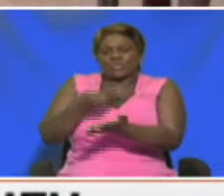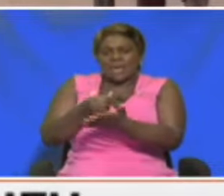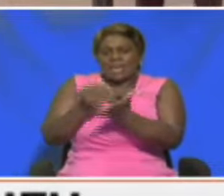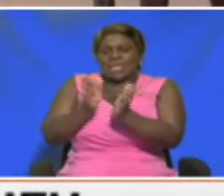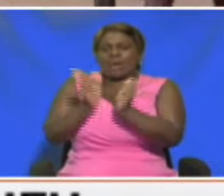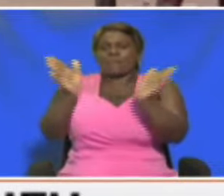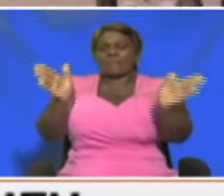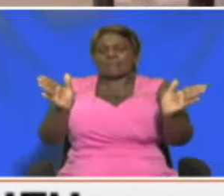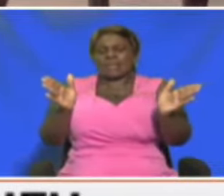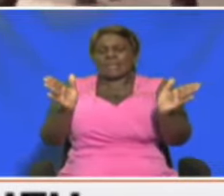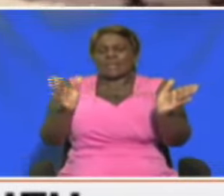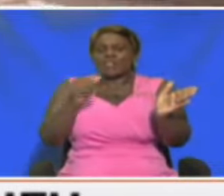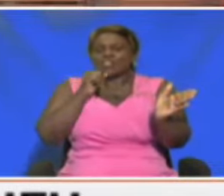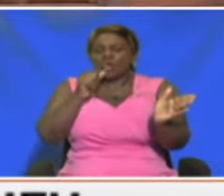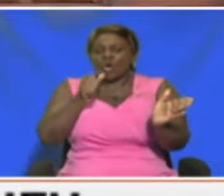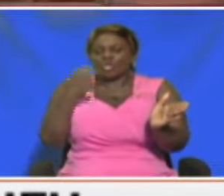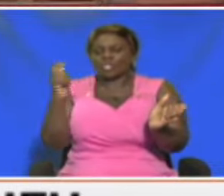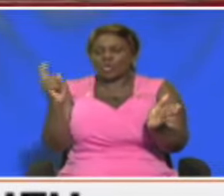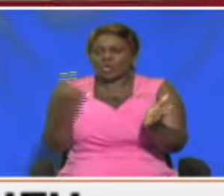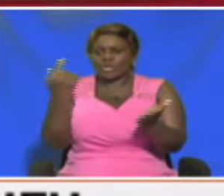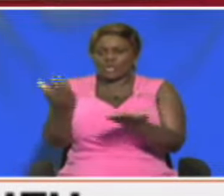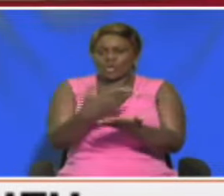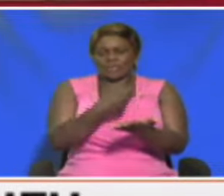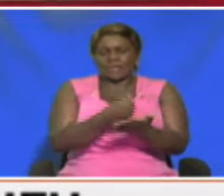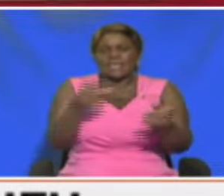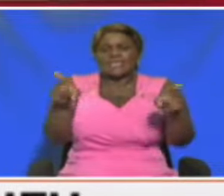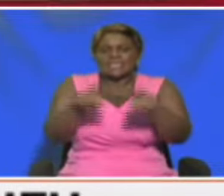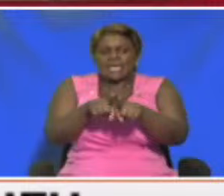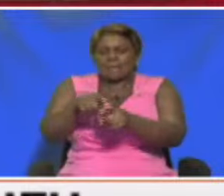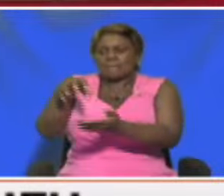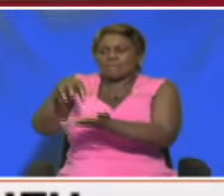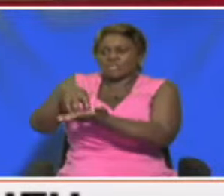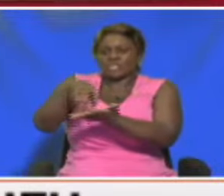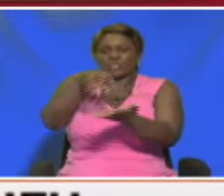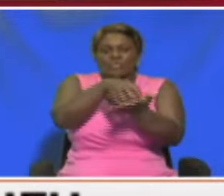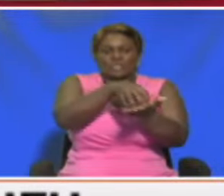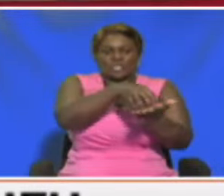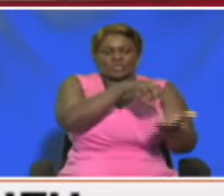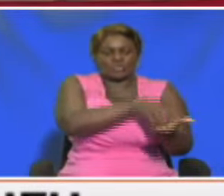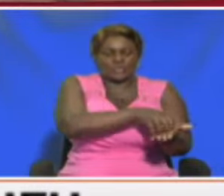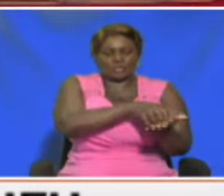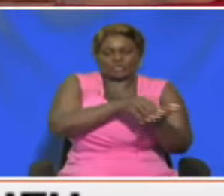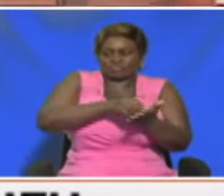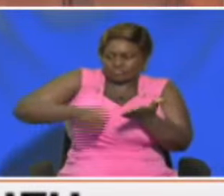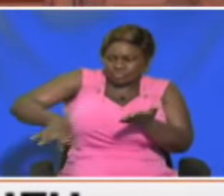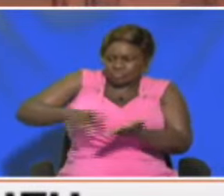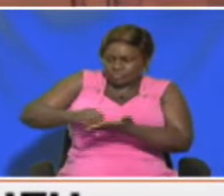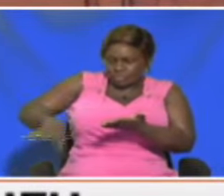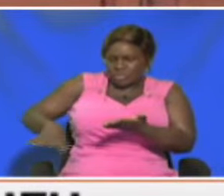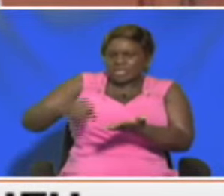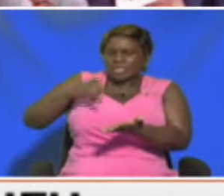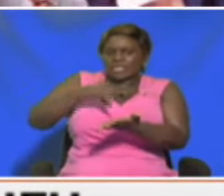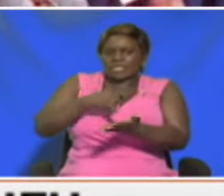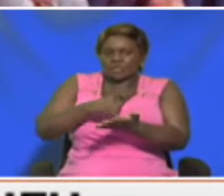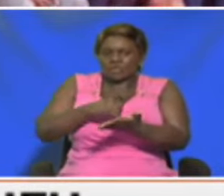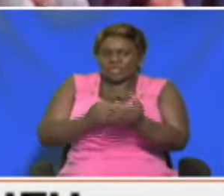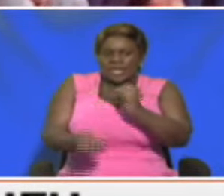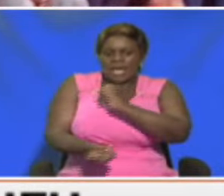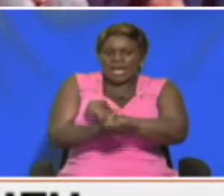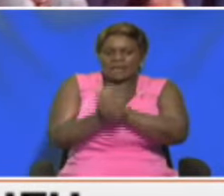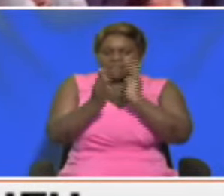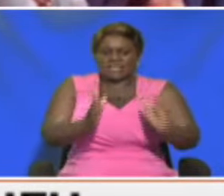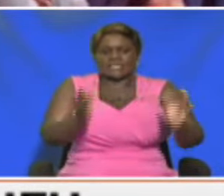umma, na si harambee tu bali nafasi kadha wa kadha zitaondolewa, ikiwemo ya washauri kwa